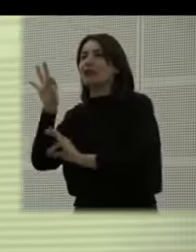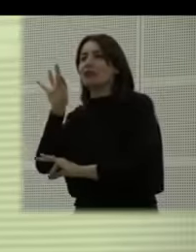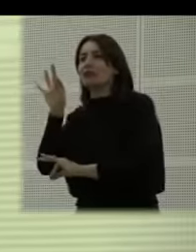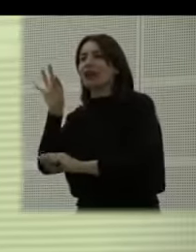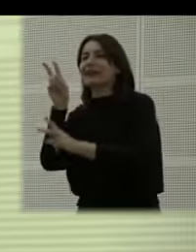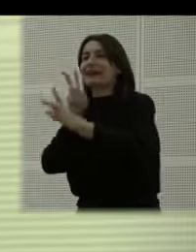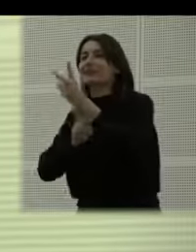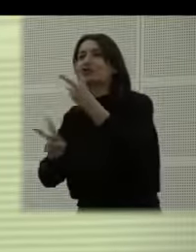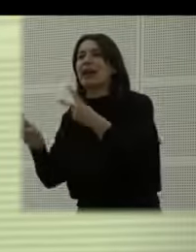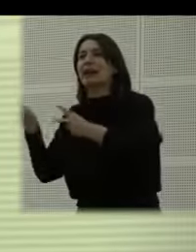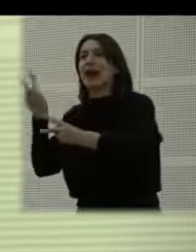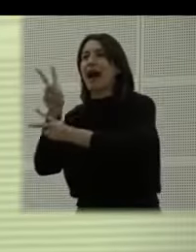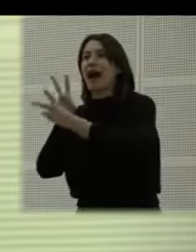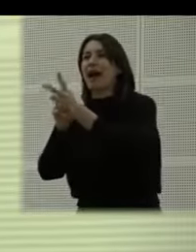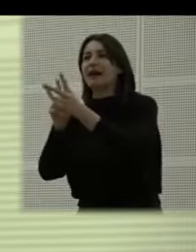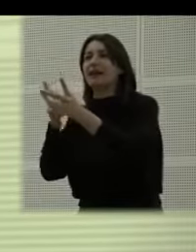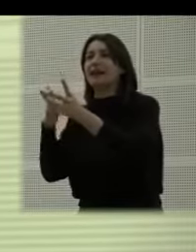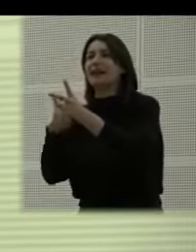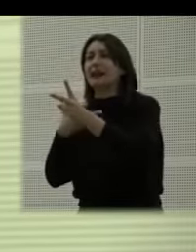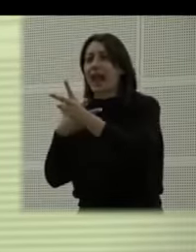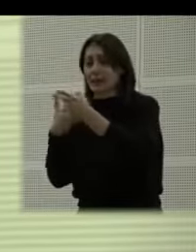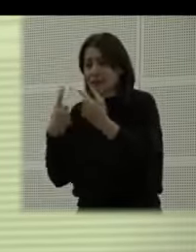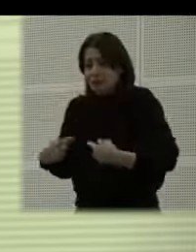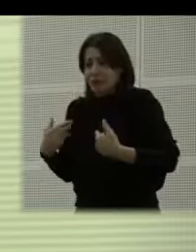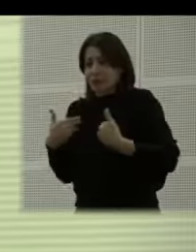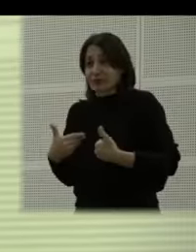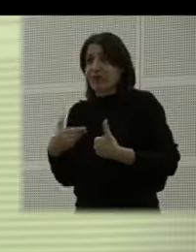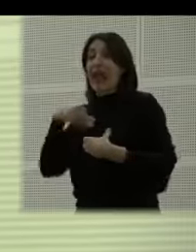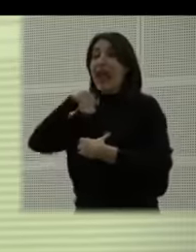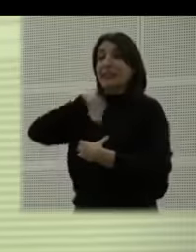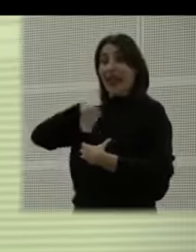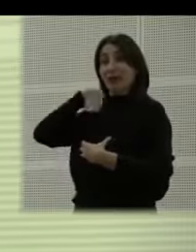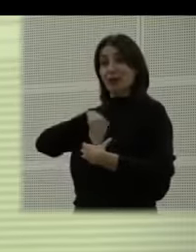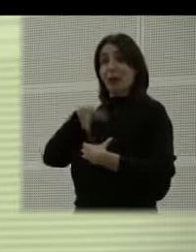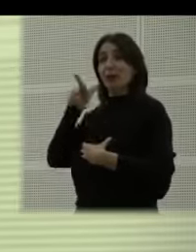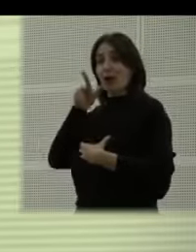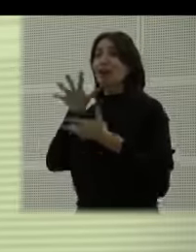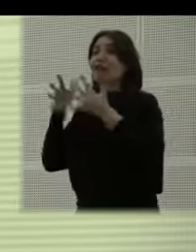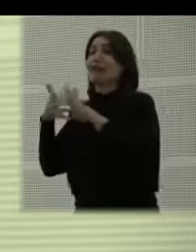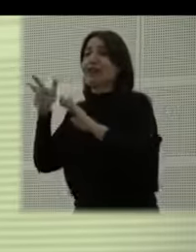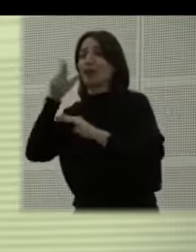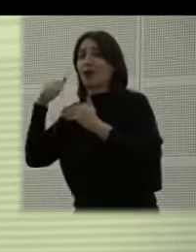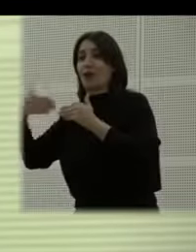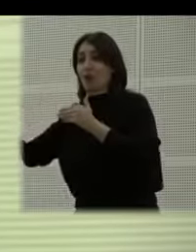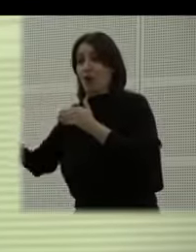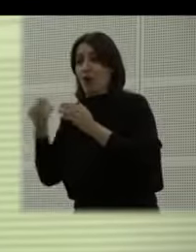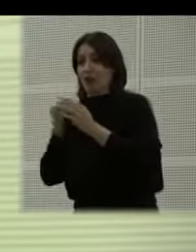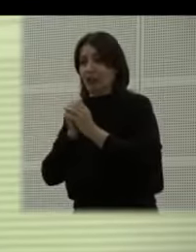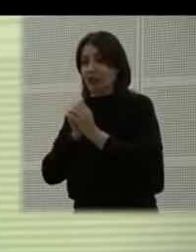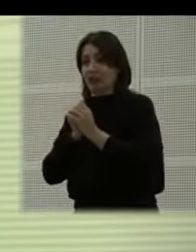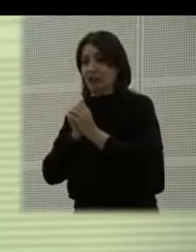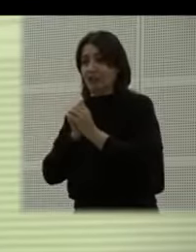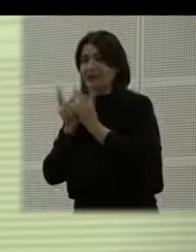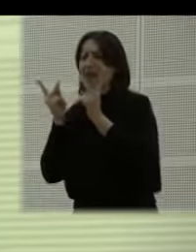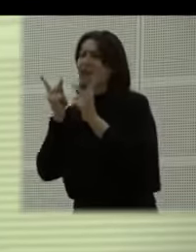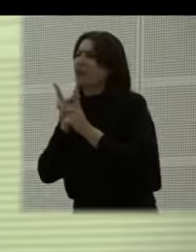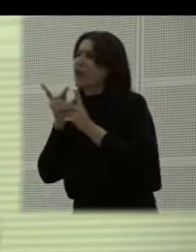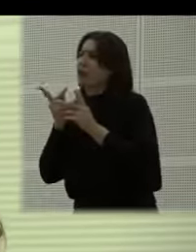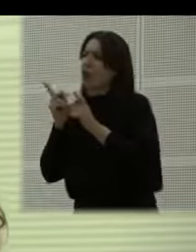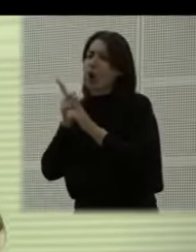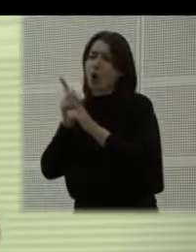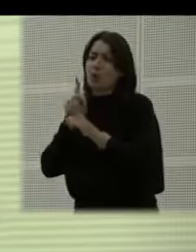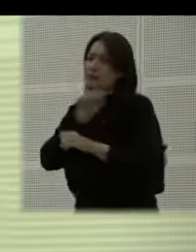di essere quella che sono internamente, indipendentemente dai privilegi o dai